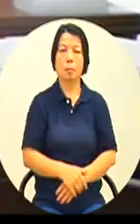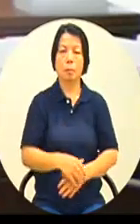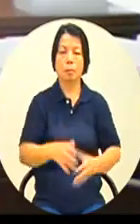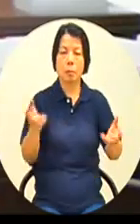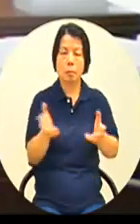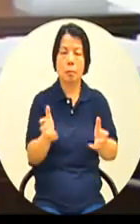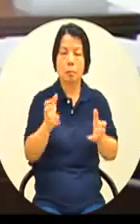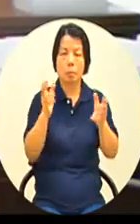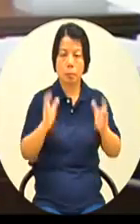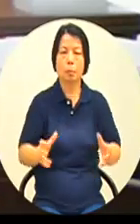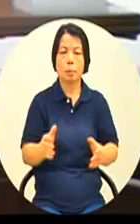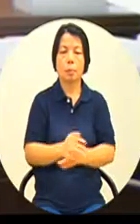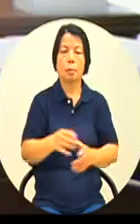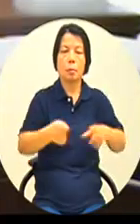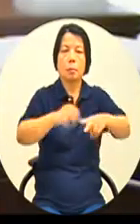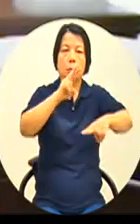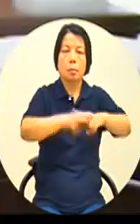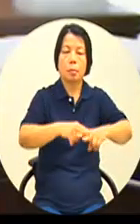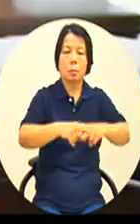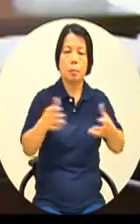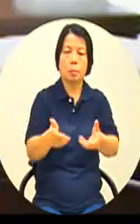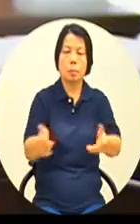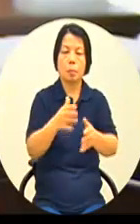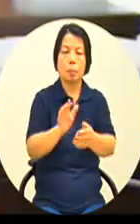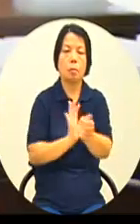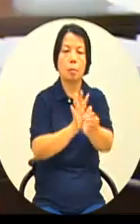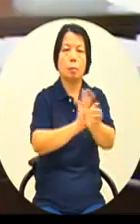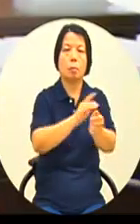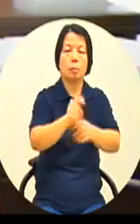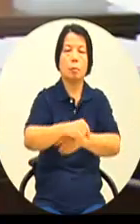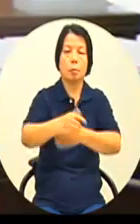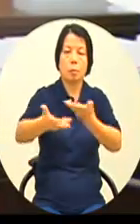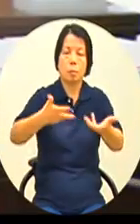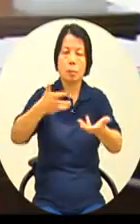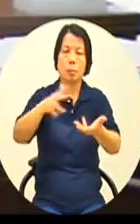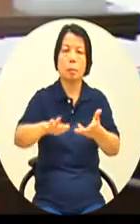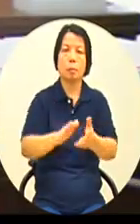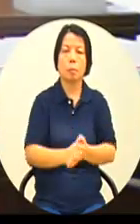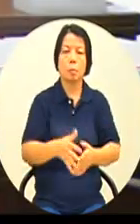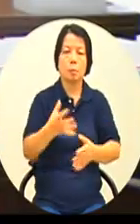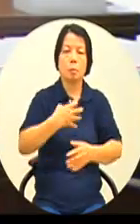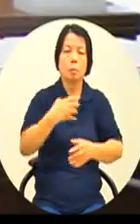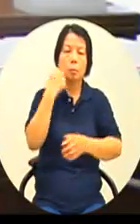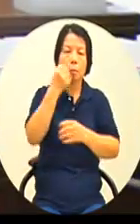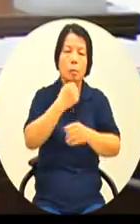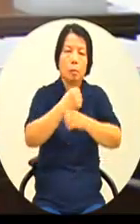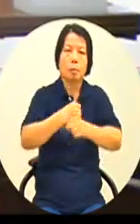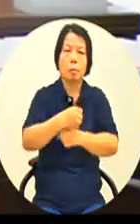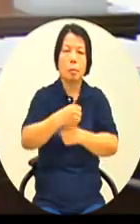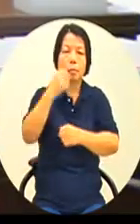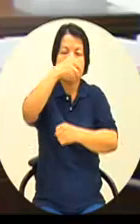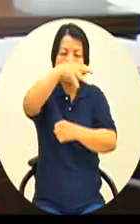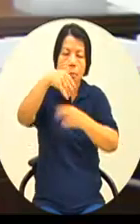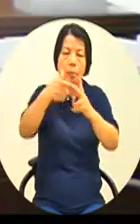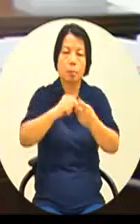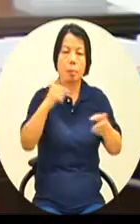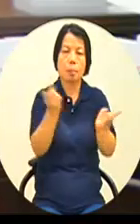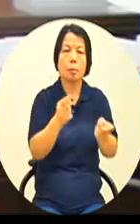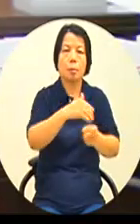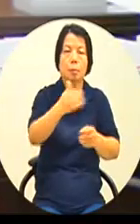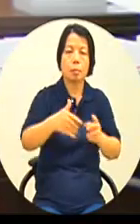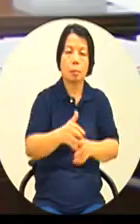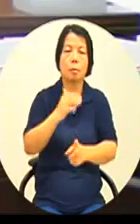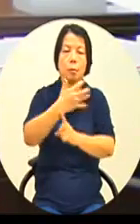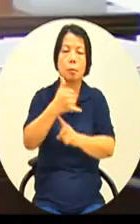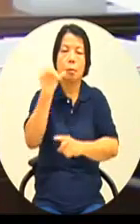建公共建设，或者要推动公共事务，要把蛤蟆星、鼓山或者旗津要推